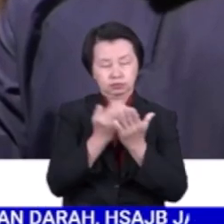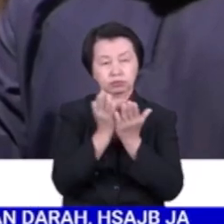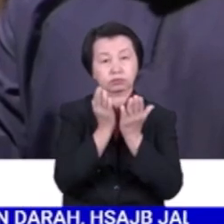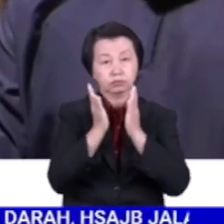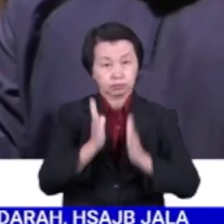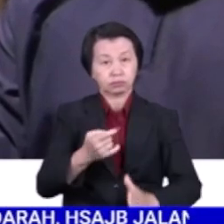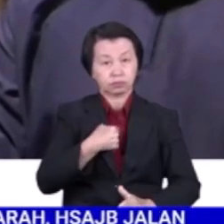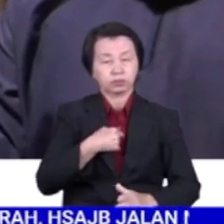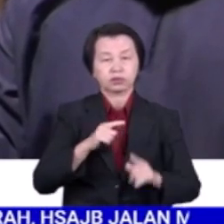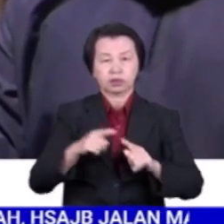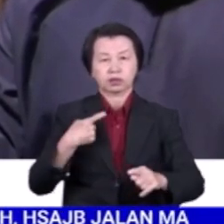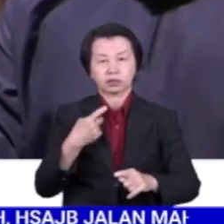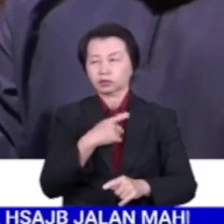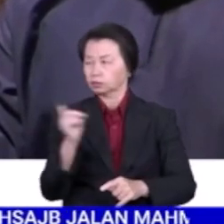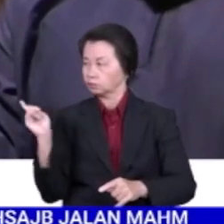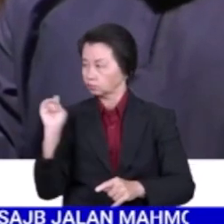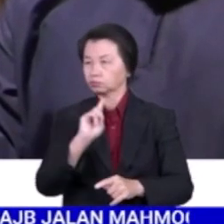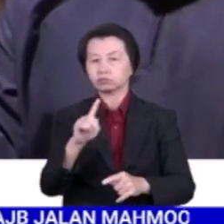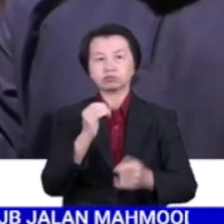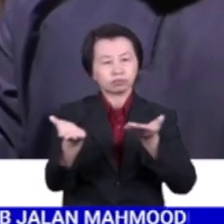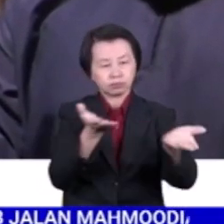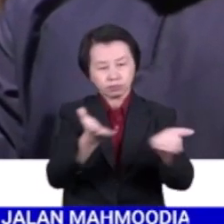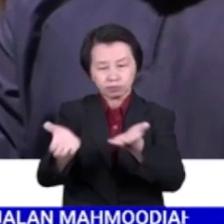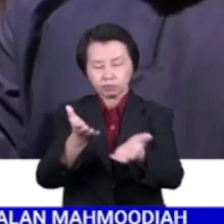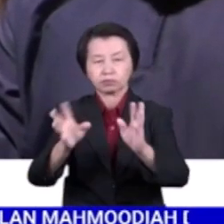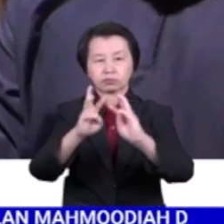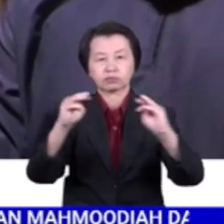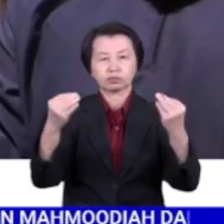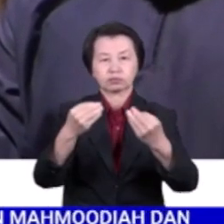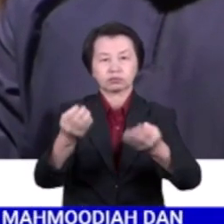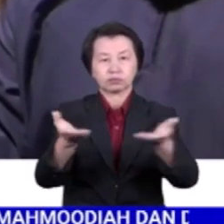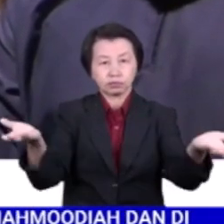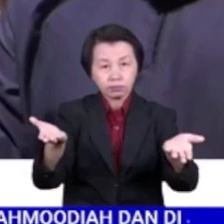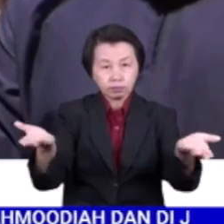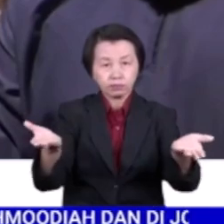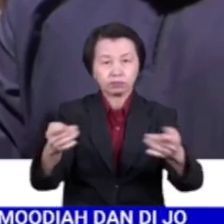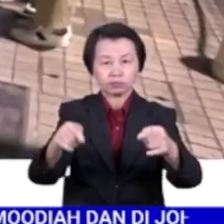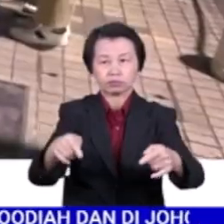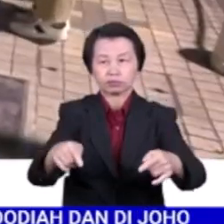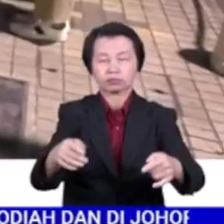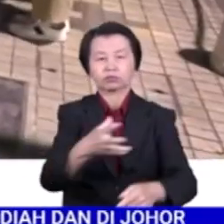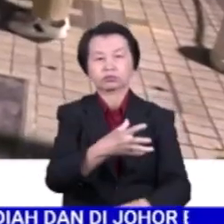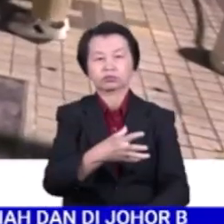pelajar, tetapi kita juga dapat berkhidmat kepada masyarakat setempat.